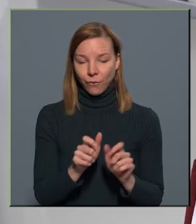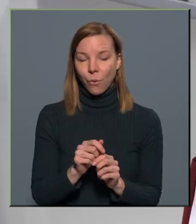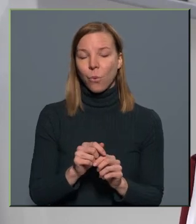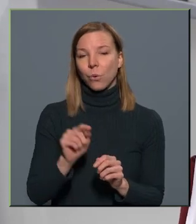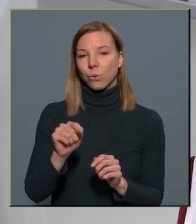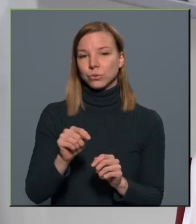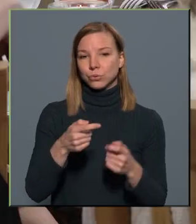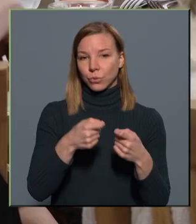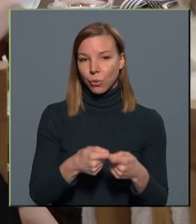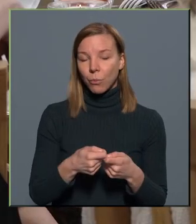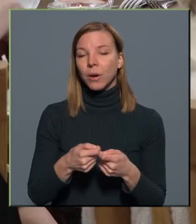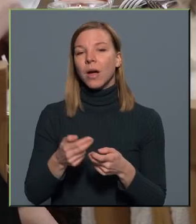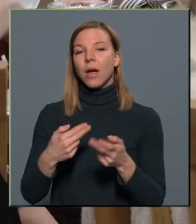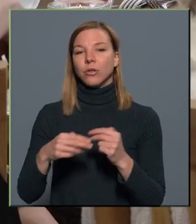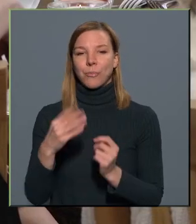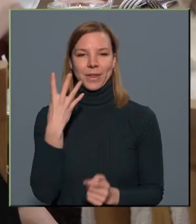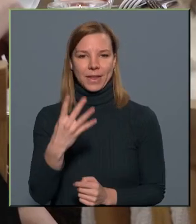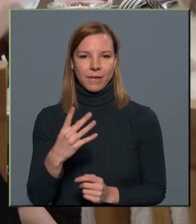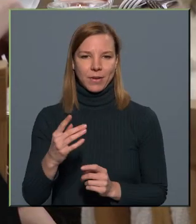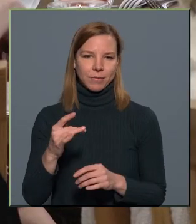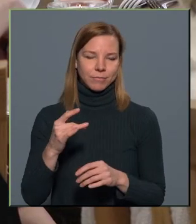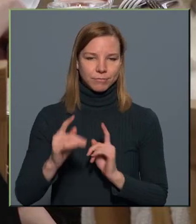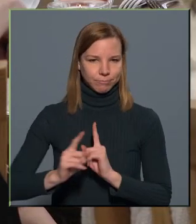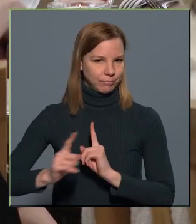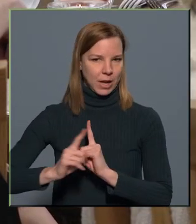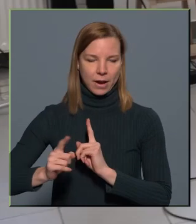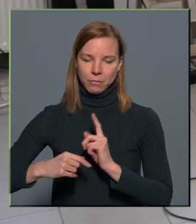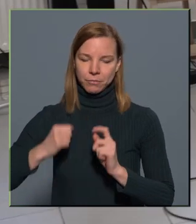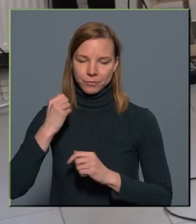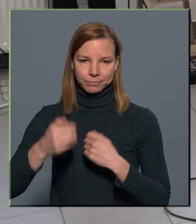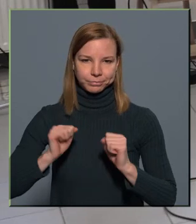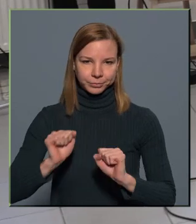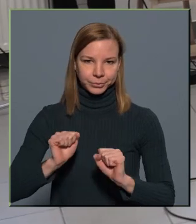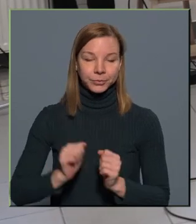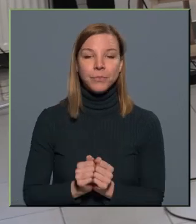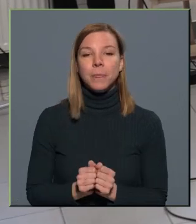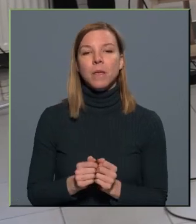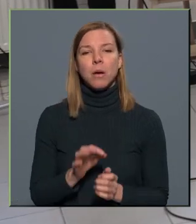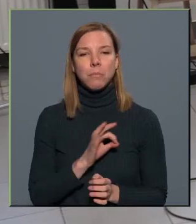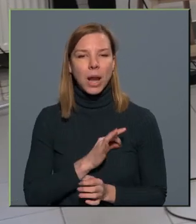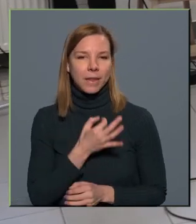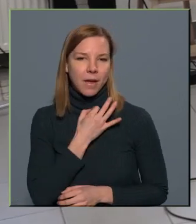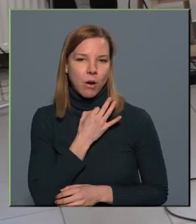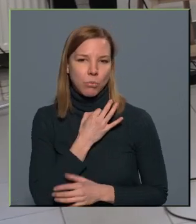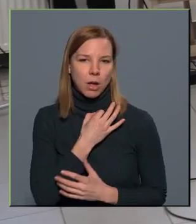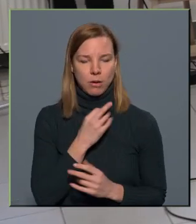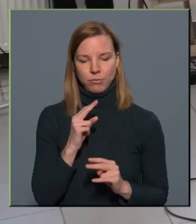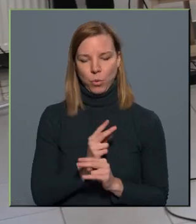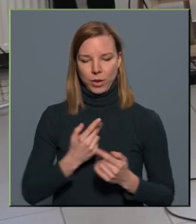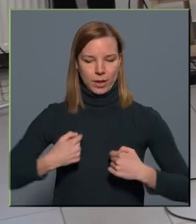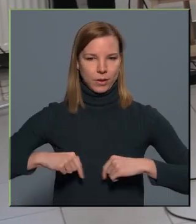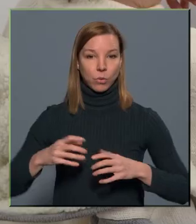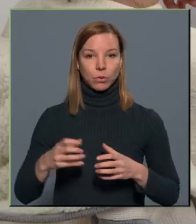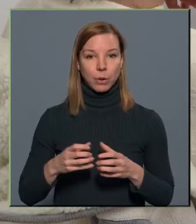A kapcsolat a tagok között baráti és összeszokott. A most megrendezett karácsonyi ünnepség is meghitt hangulatban telt.